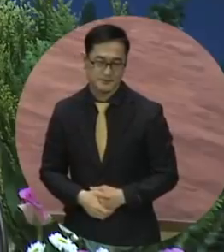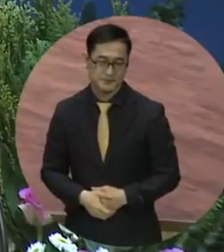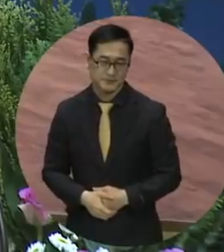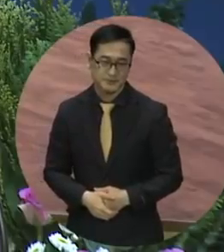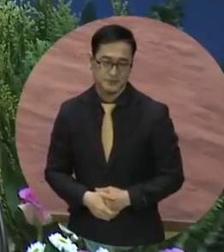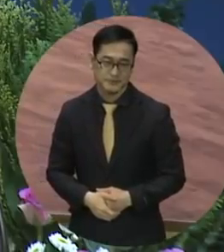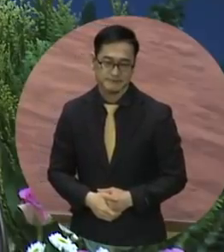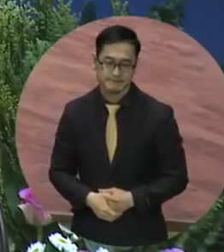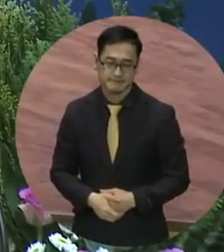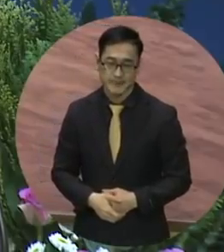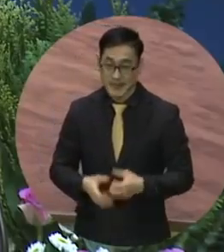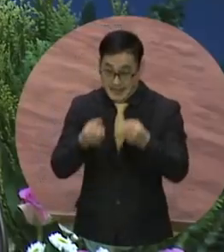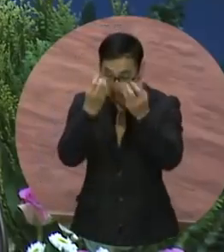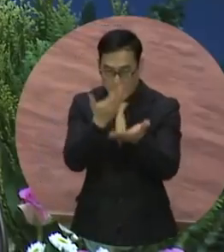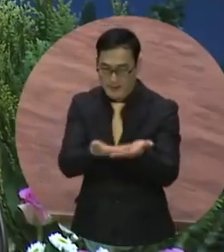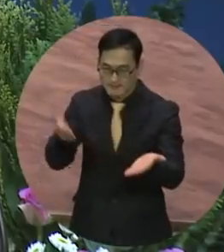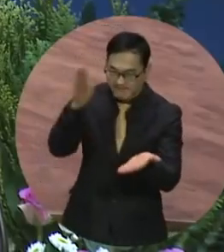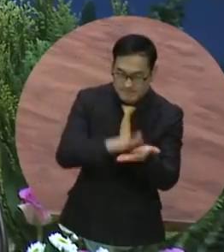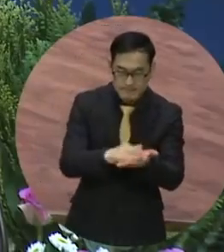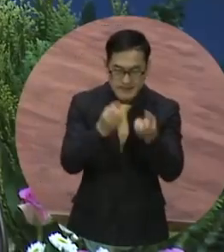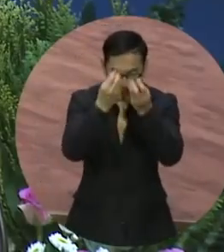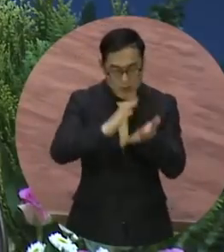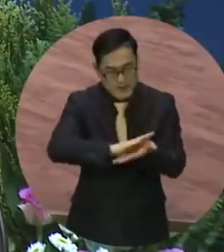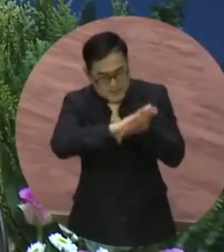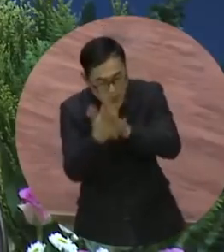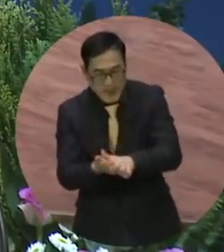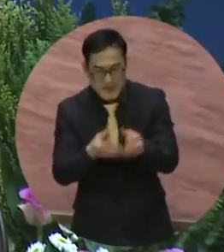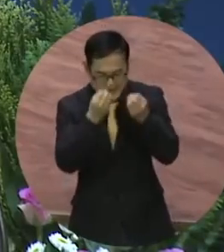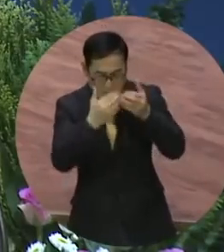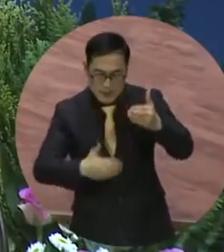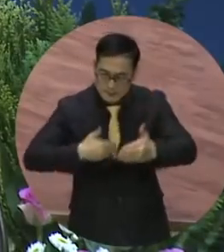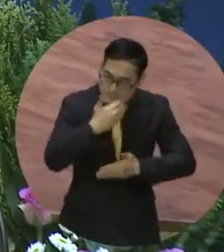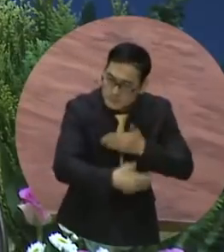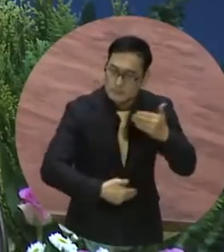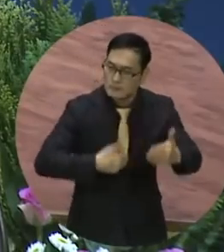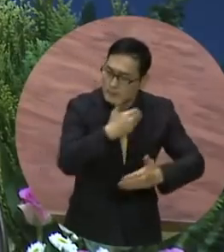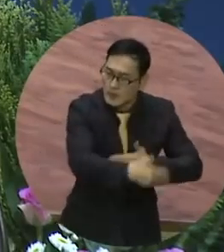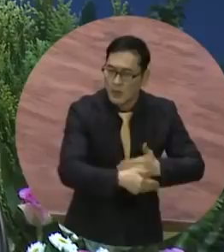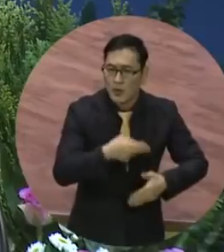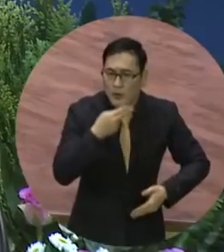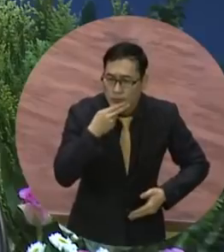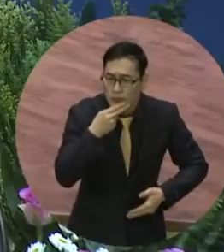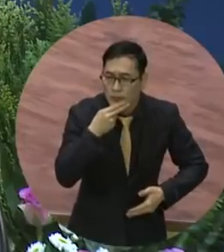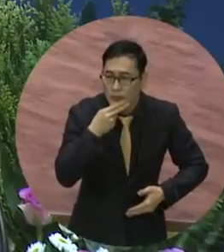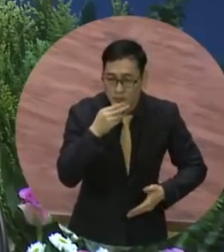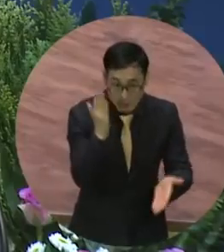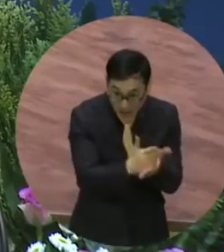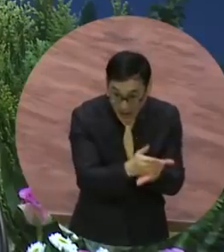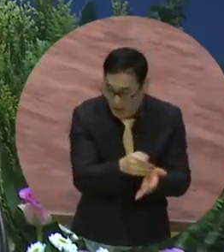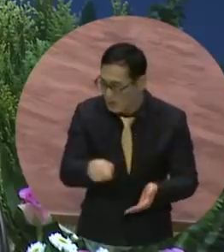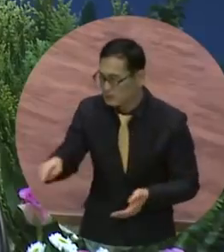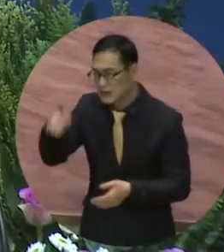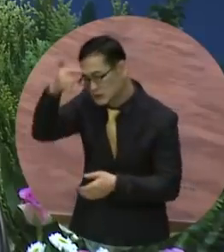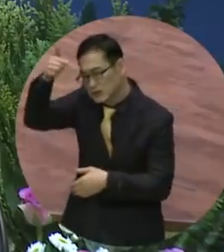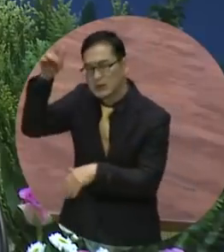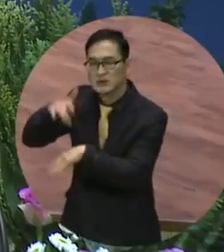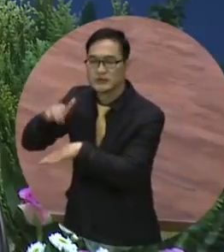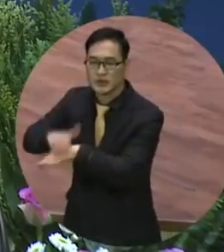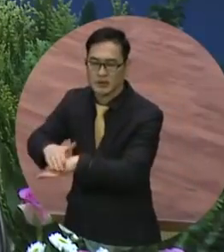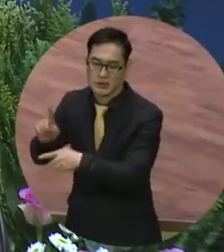개혁 안 하니까 예틀을 깨지 못하니까 고정관념에 빠져나오지 못하니까 그냥 예틀 그대로 있어요. 그러다 죽어.